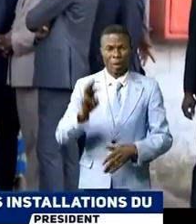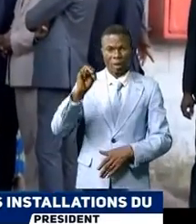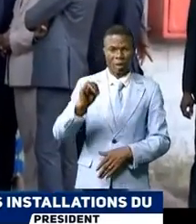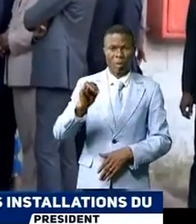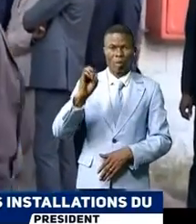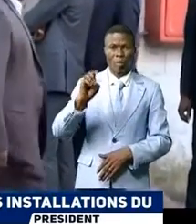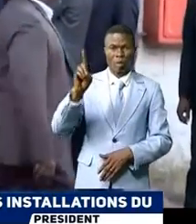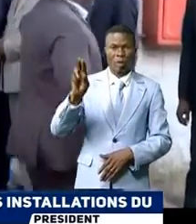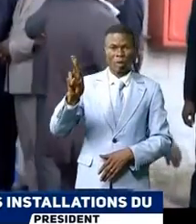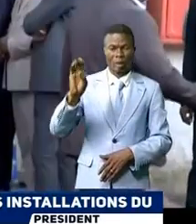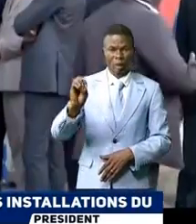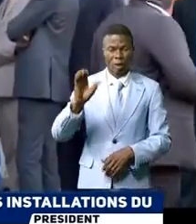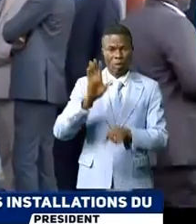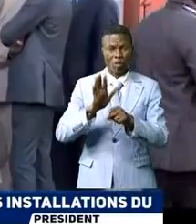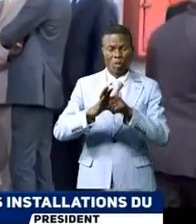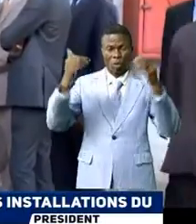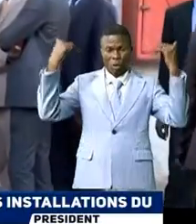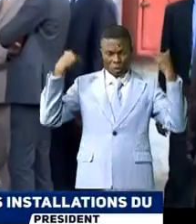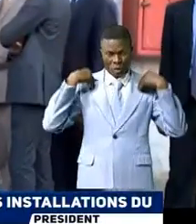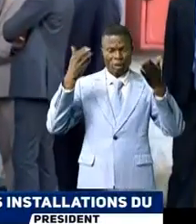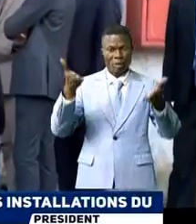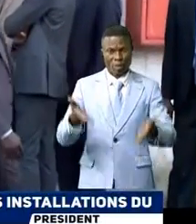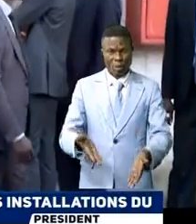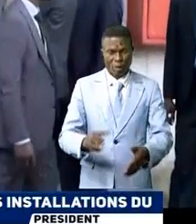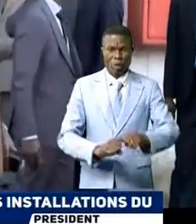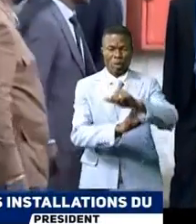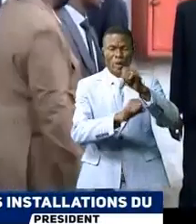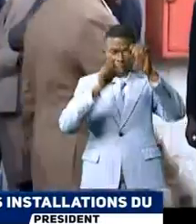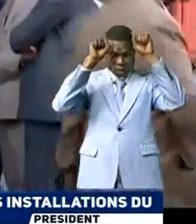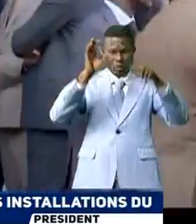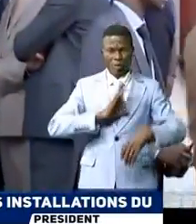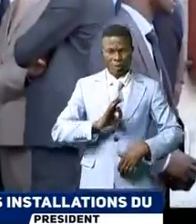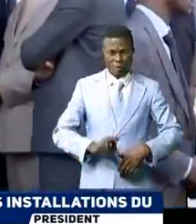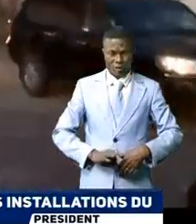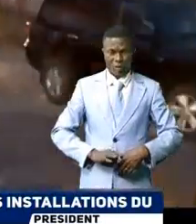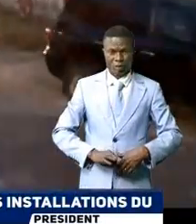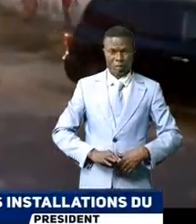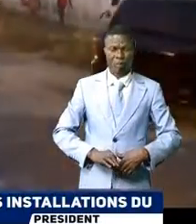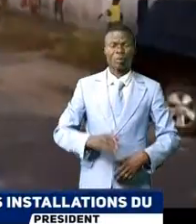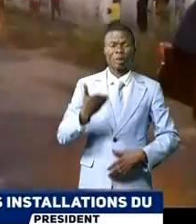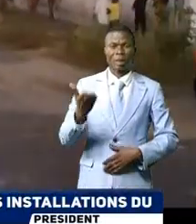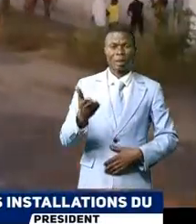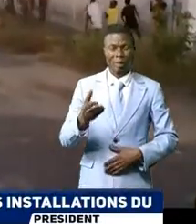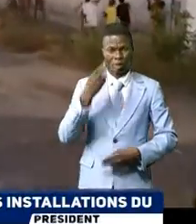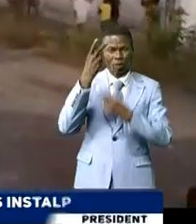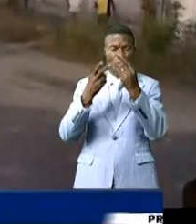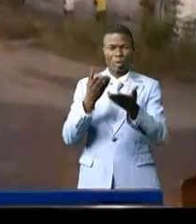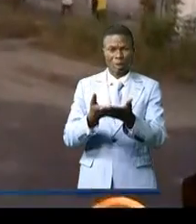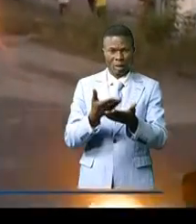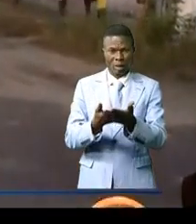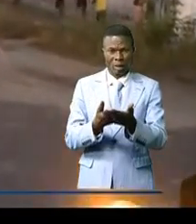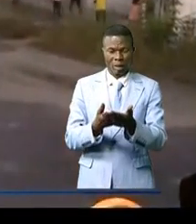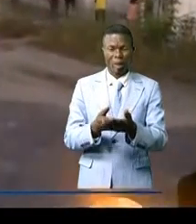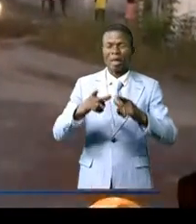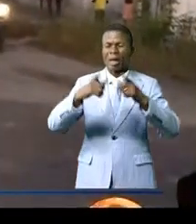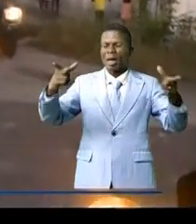Simba. Plusieurs autres officiels ont accompagné le président de la République, Félix-Antoine Tshisekedi Tshilombo, dans ce